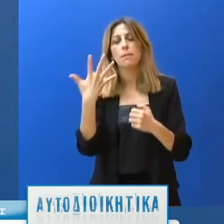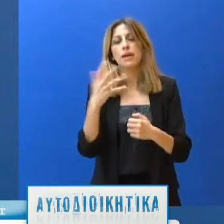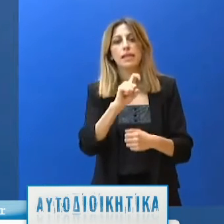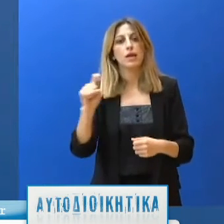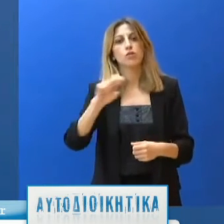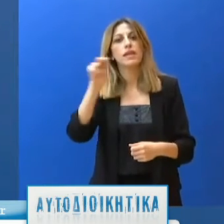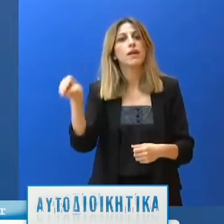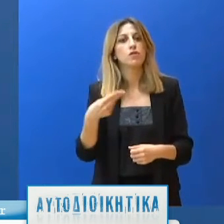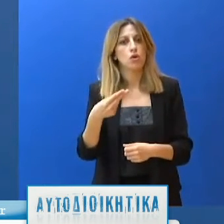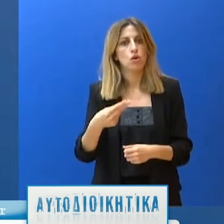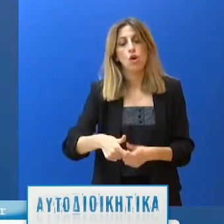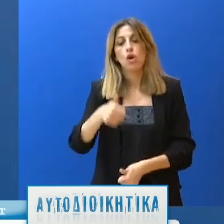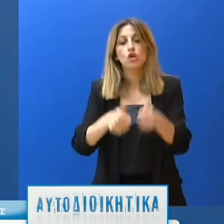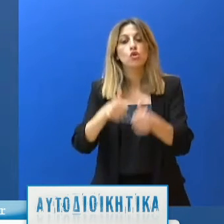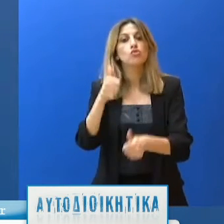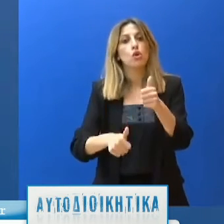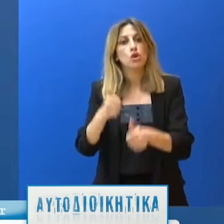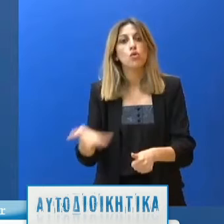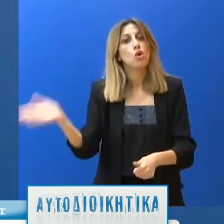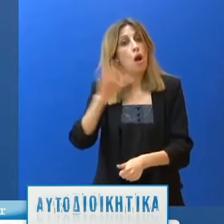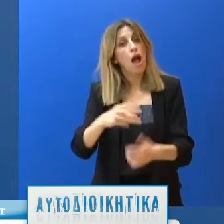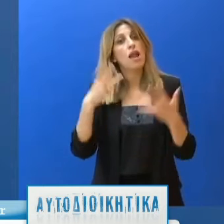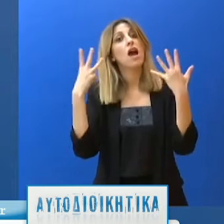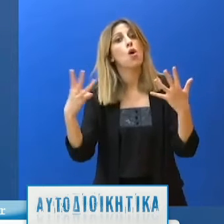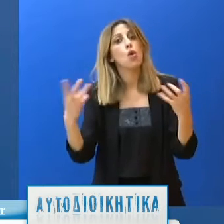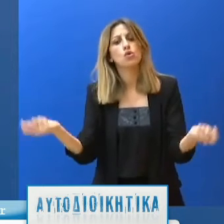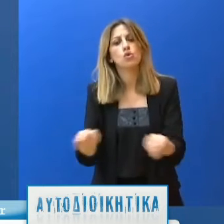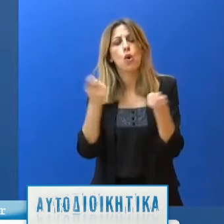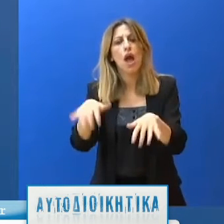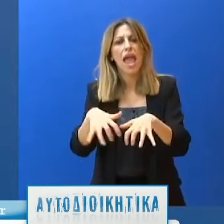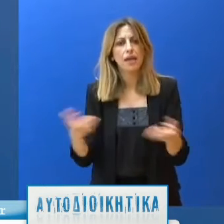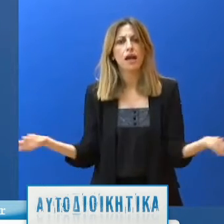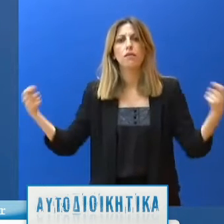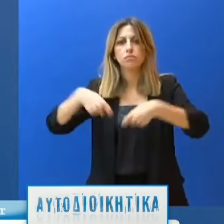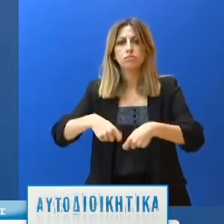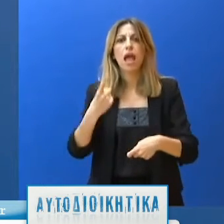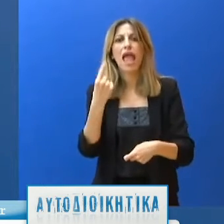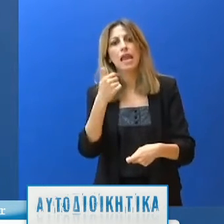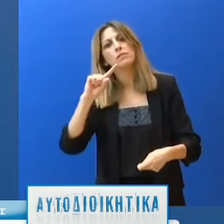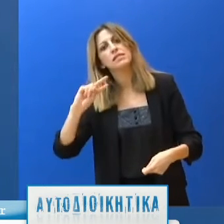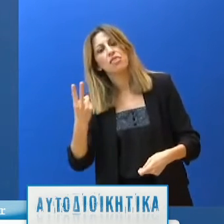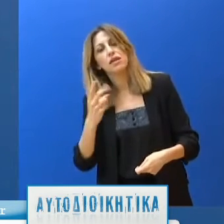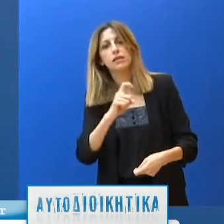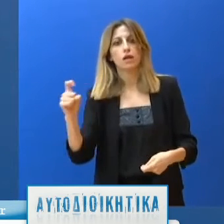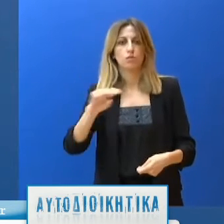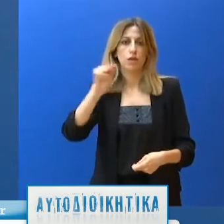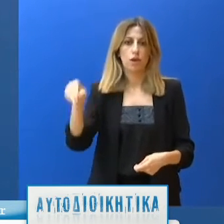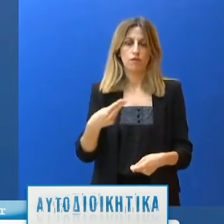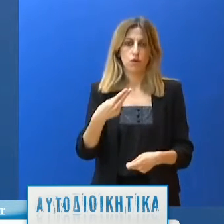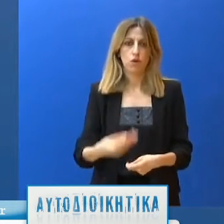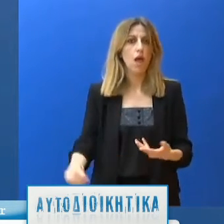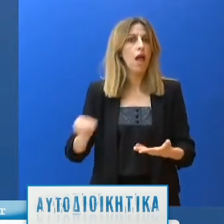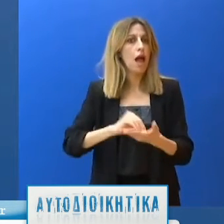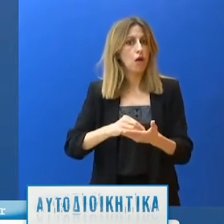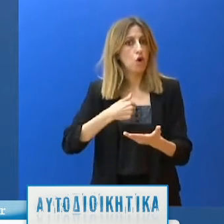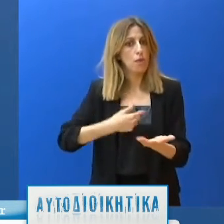ευρώ, ενώ τον Ιούνιο δημοπρατούνται 8 έργα ΣΔΙΤ ύψους 1,5 δισεκατομμυρίου ευρώ. Επίσης, έχουν